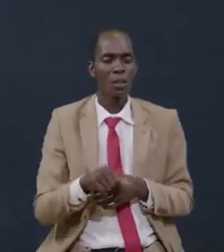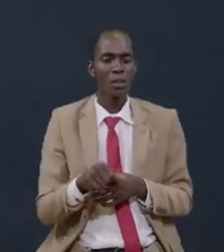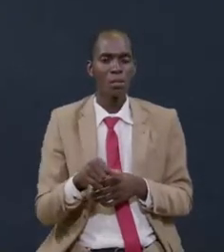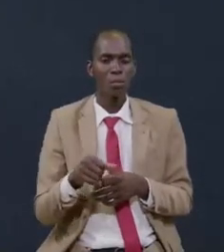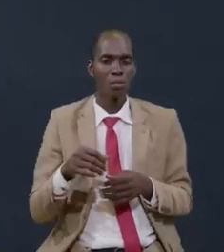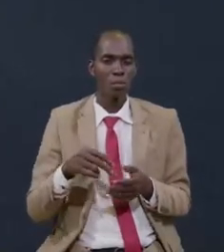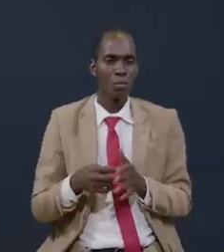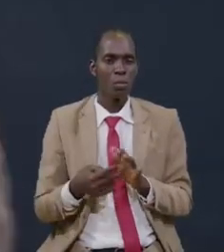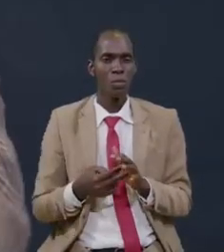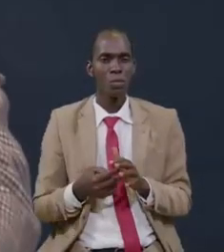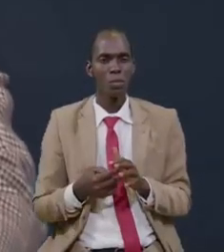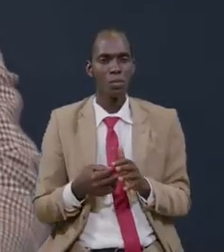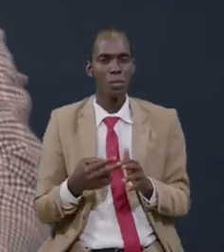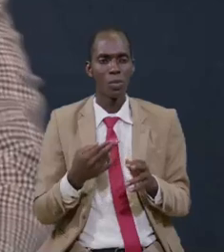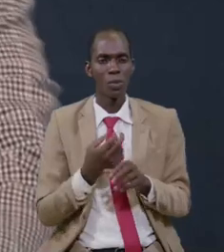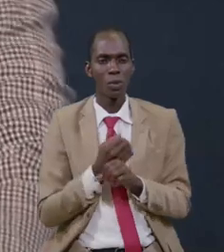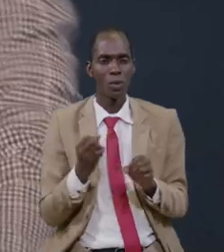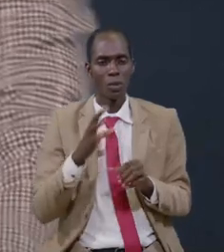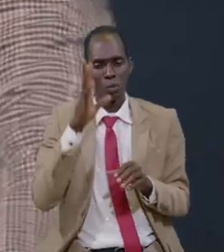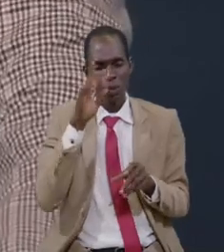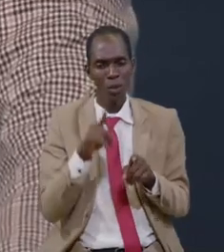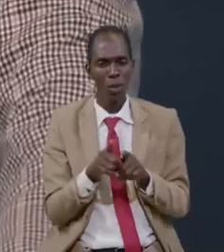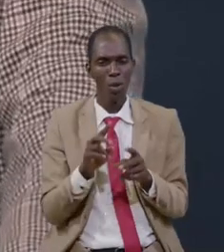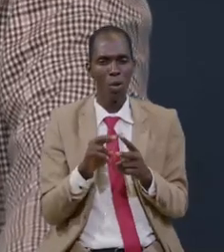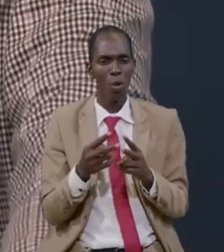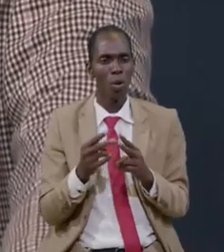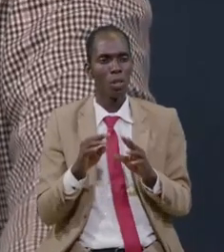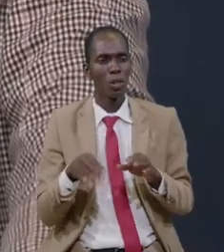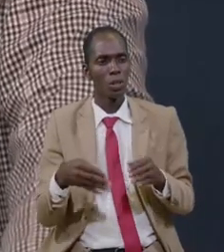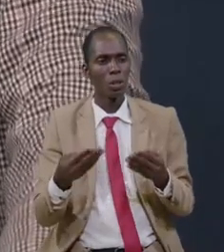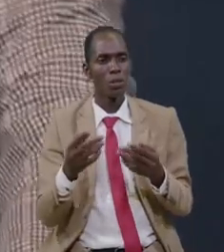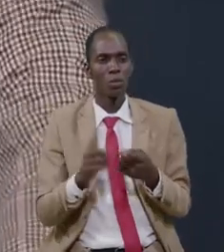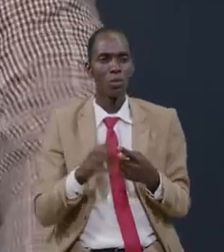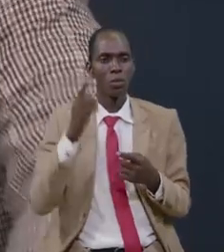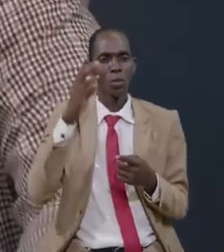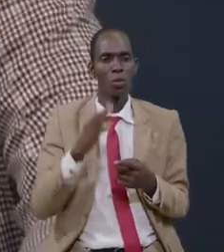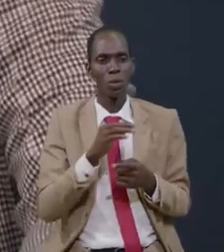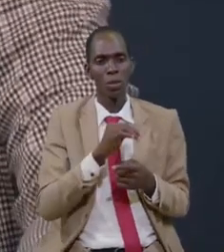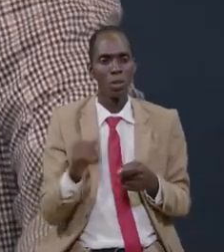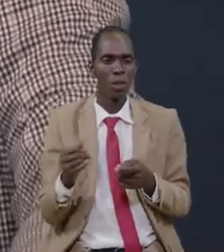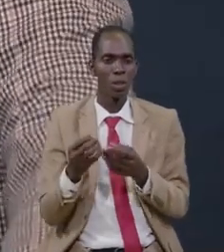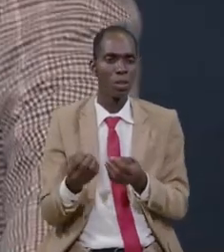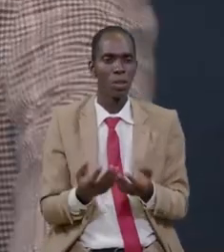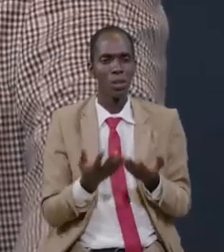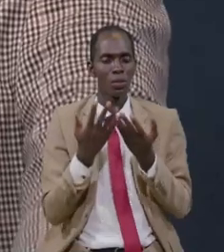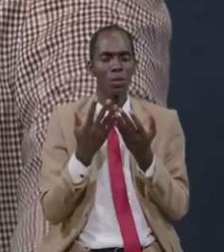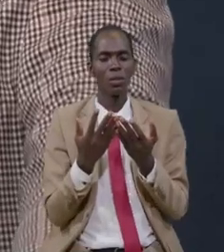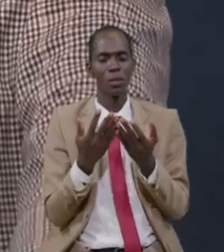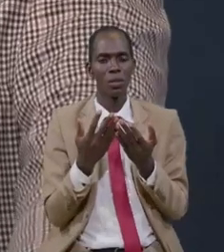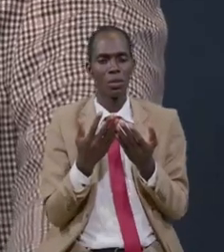son frère, ni donner à Dieu le prix du rachat. Le prix du